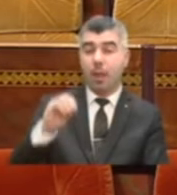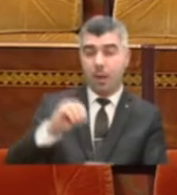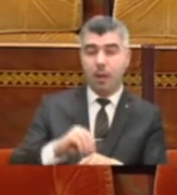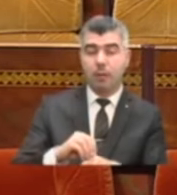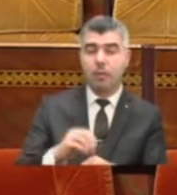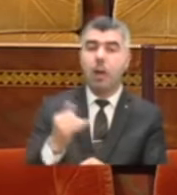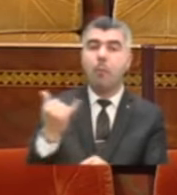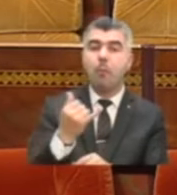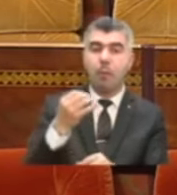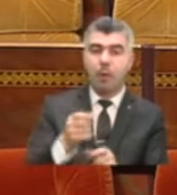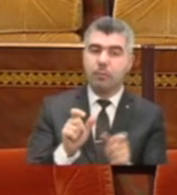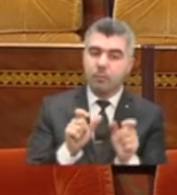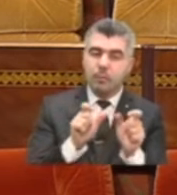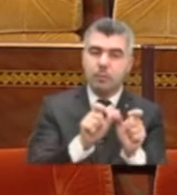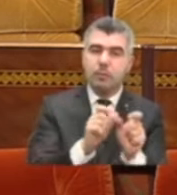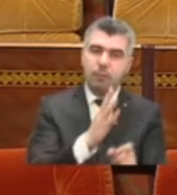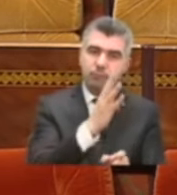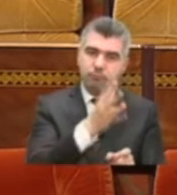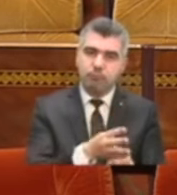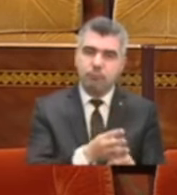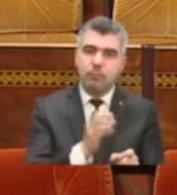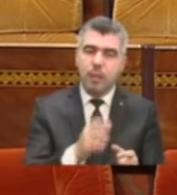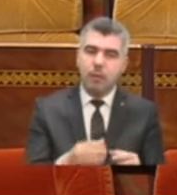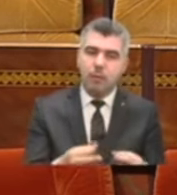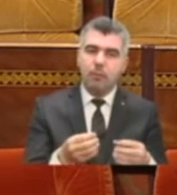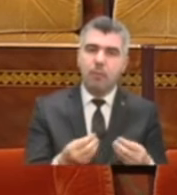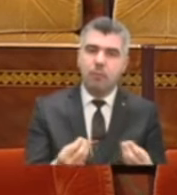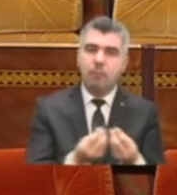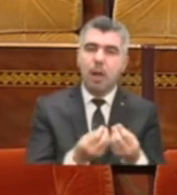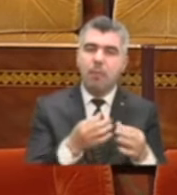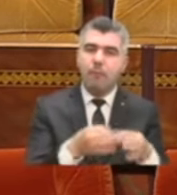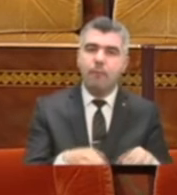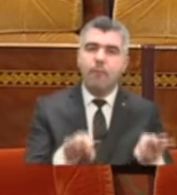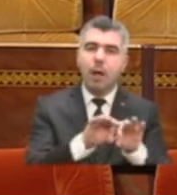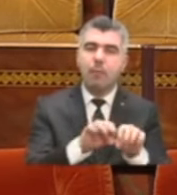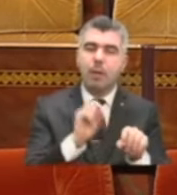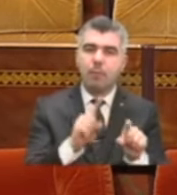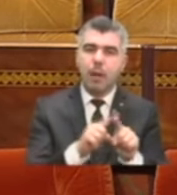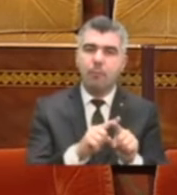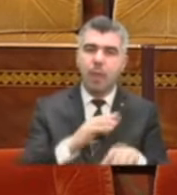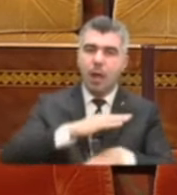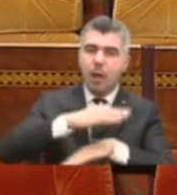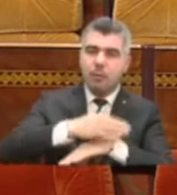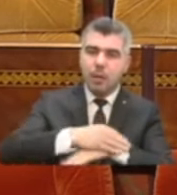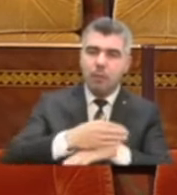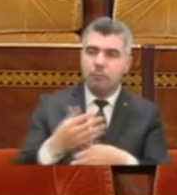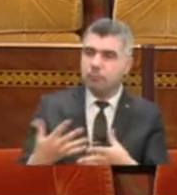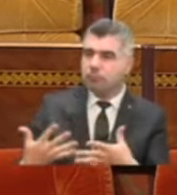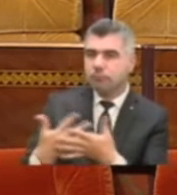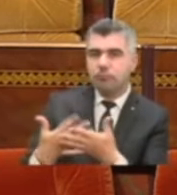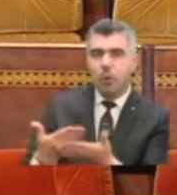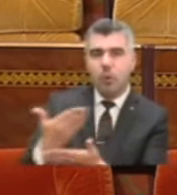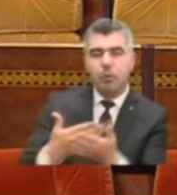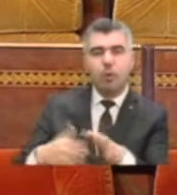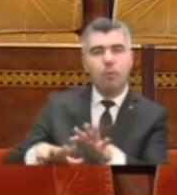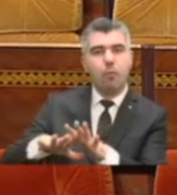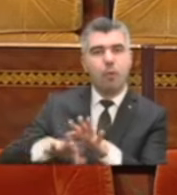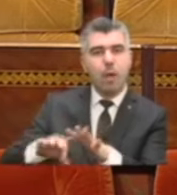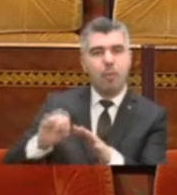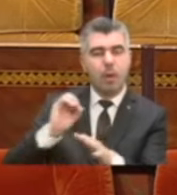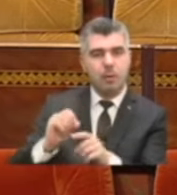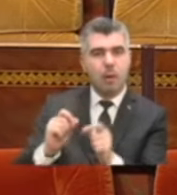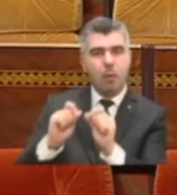هذه الرعاية هي مكملة ومعوضة للتكافل الأسري والعائلي للحفاظ على القيم والعلاقات الاجتماعية السائدة في مجتمعنا.